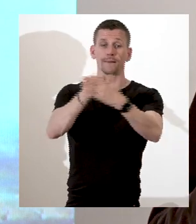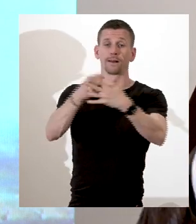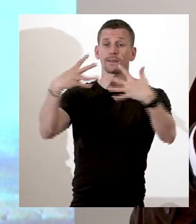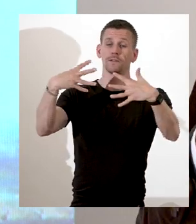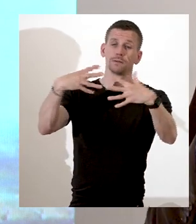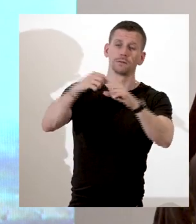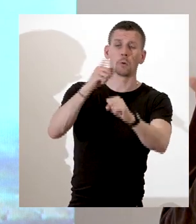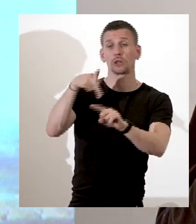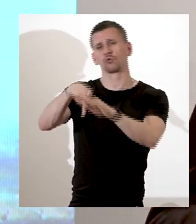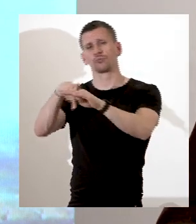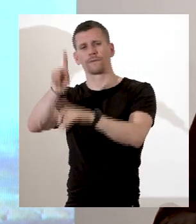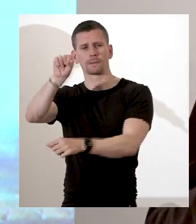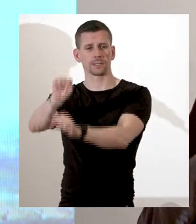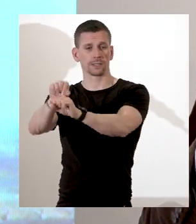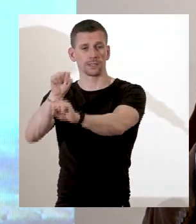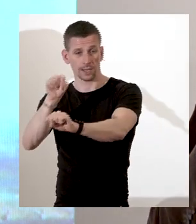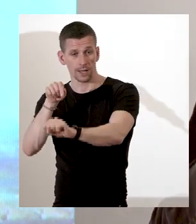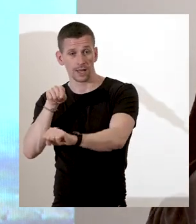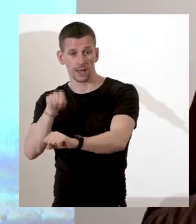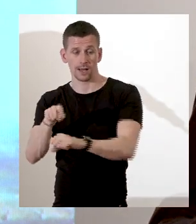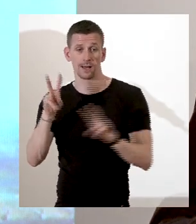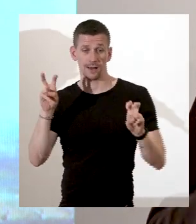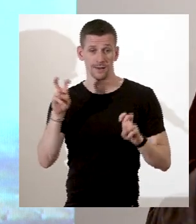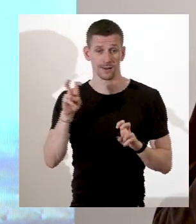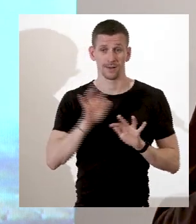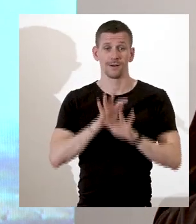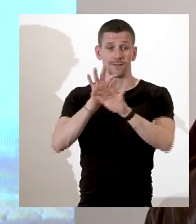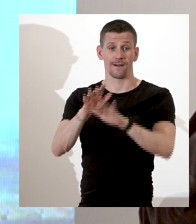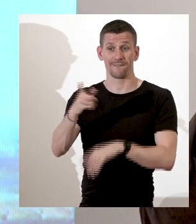qui rappellent l'origine mamelouk, comme Bashamba,